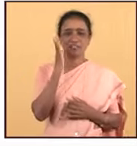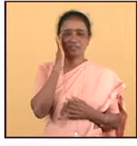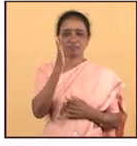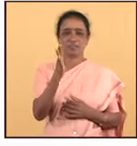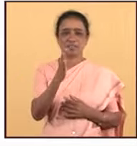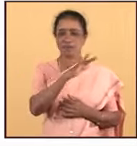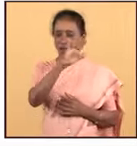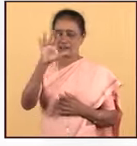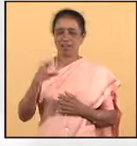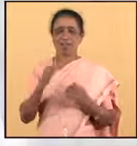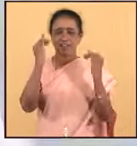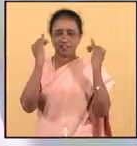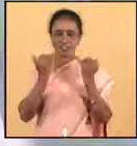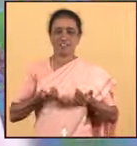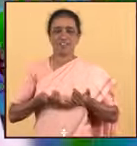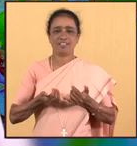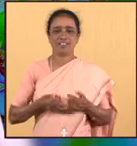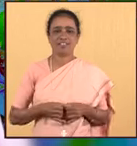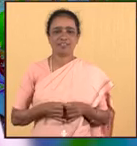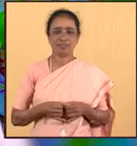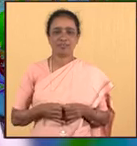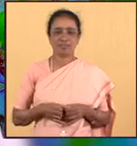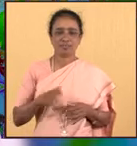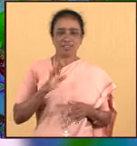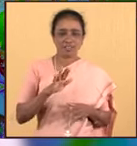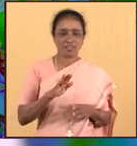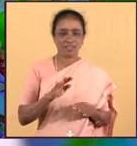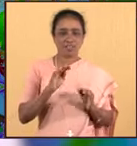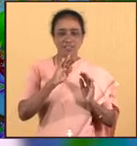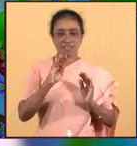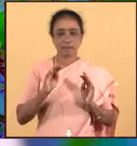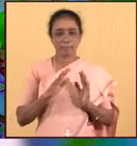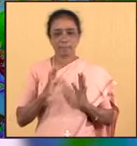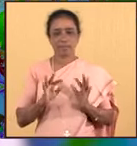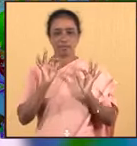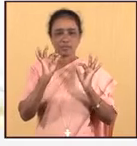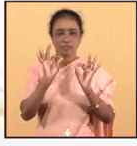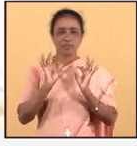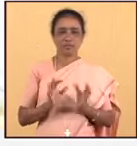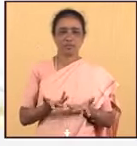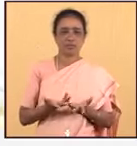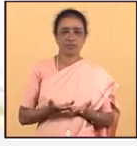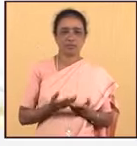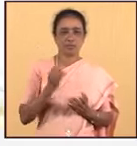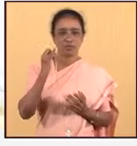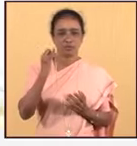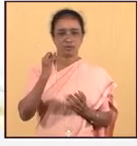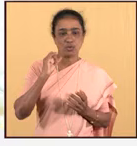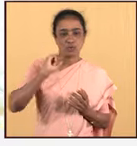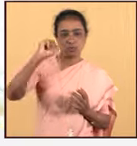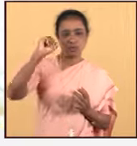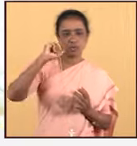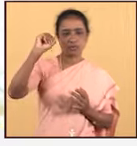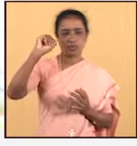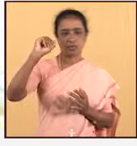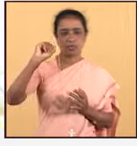வச்சோம் அப்படின்னா இந்தியன் அப்படின்னு சொல்லி என்ன செய்யும்? வந்துடும். அப்போ சமய சார்பற்ற நாட்டினுடைய பண்புகள்னு பார்த்தோம் அப்படின்னா,